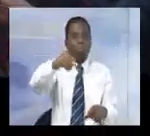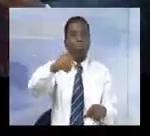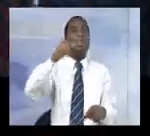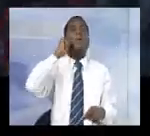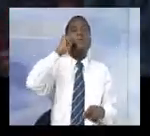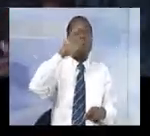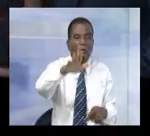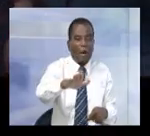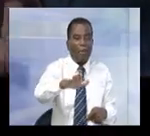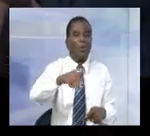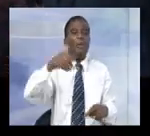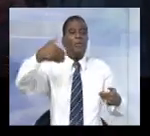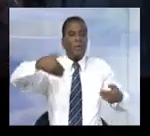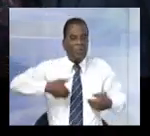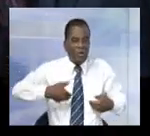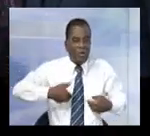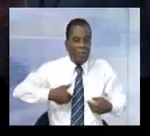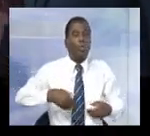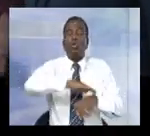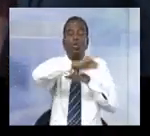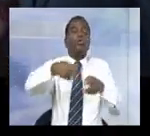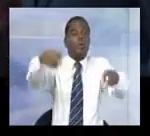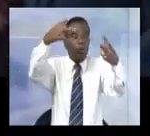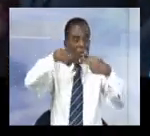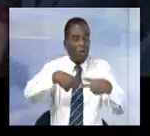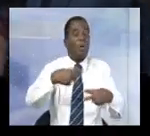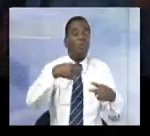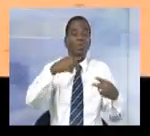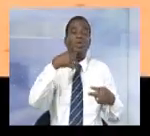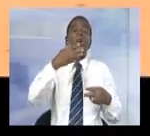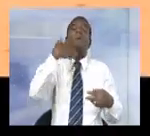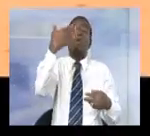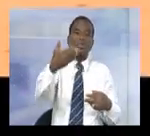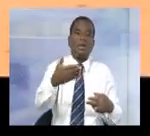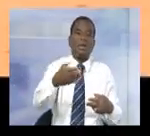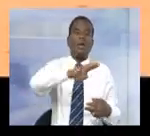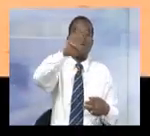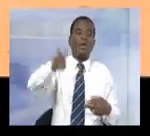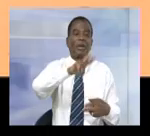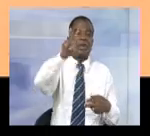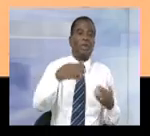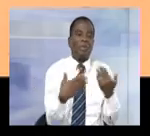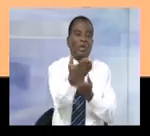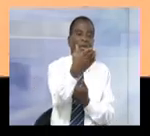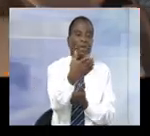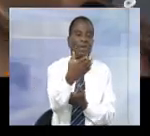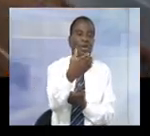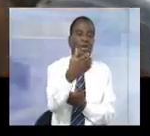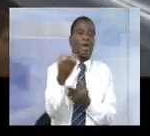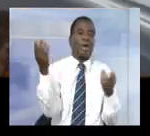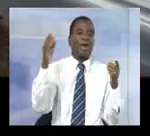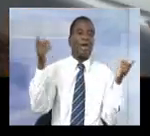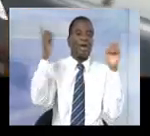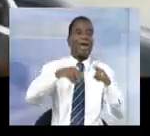pour témoigner leur joie de recevoir la première dame de Côte d'Ivoire. Le vendredi matin, lendemain de son arrivée